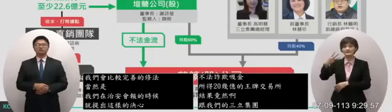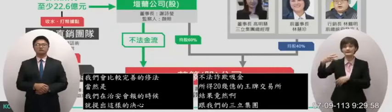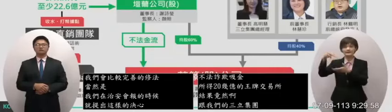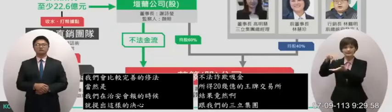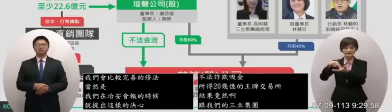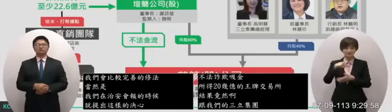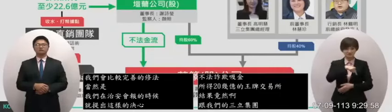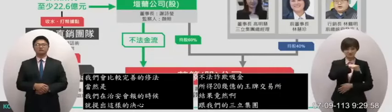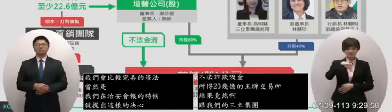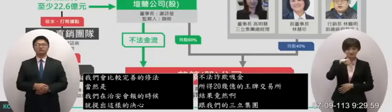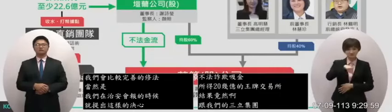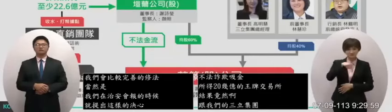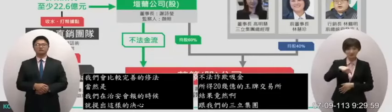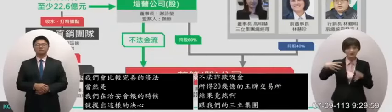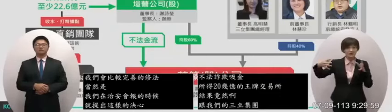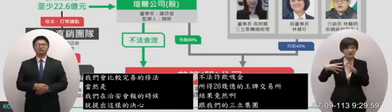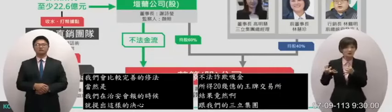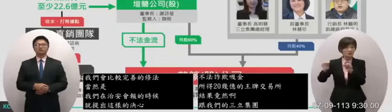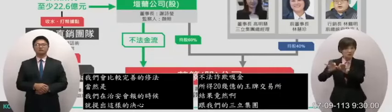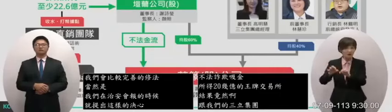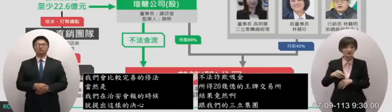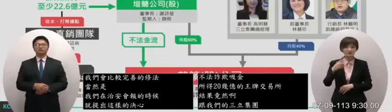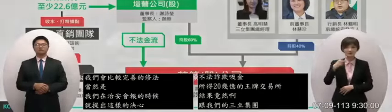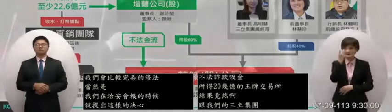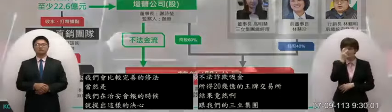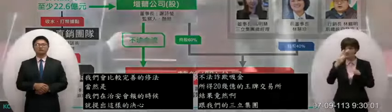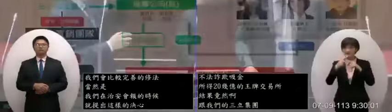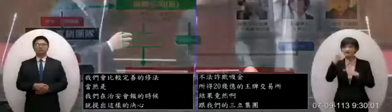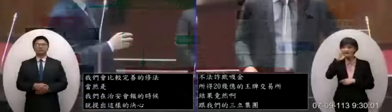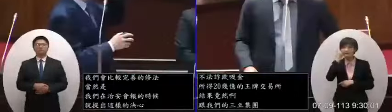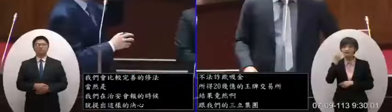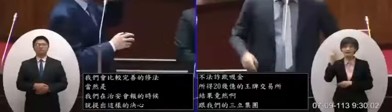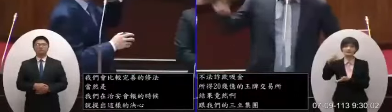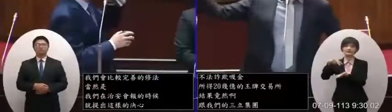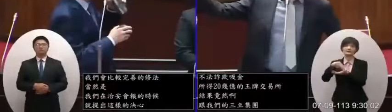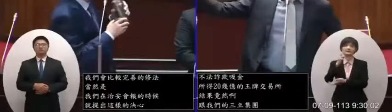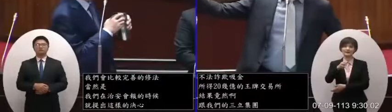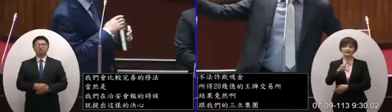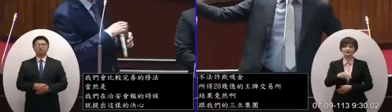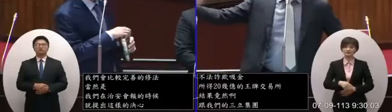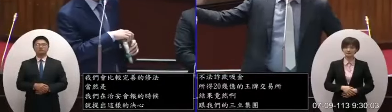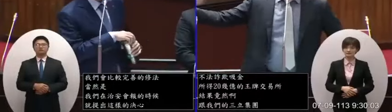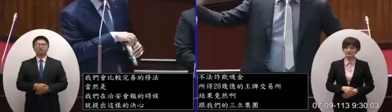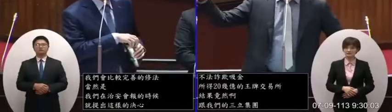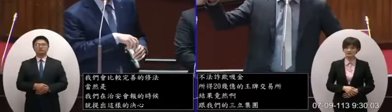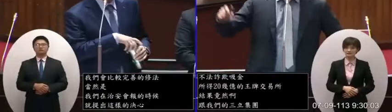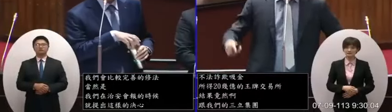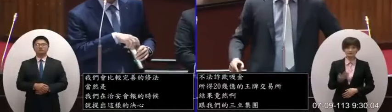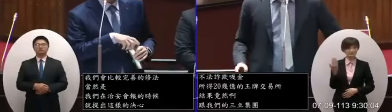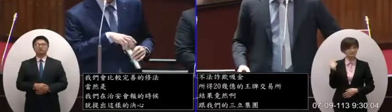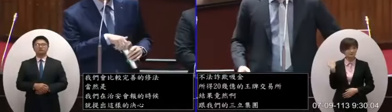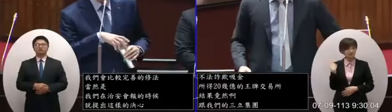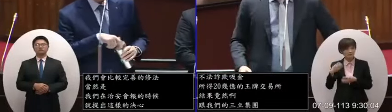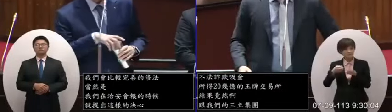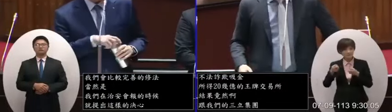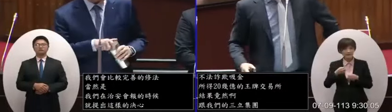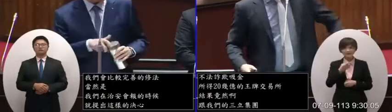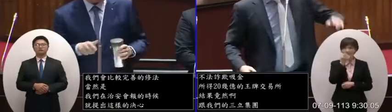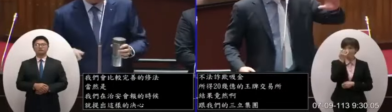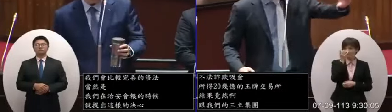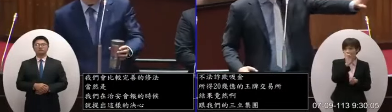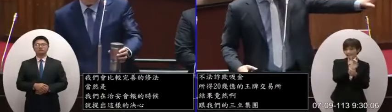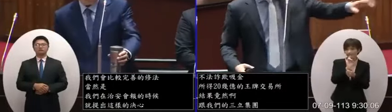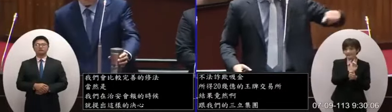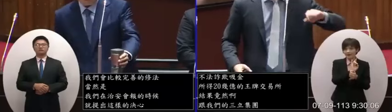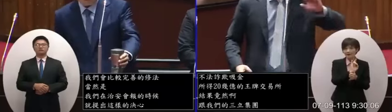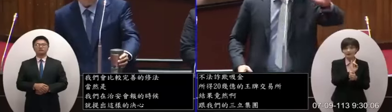资啊，他的监察人还是三立派的。我们过去在讨论打诈的时候，是说